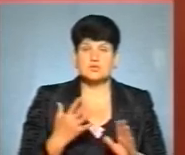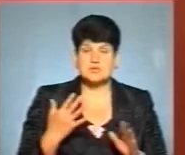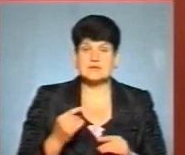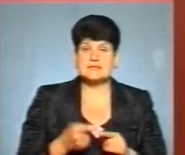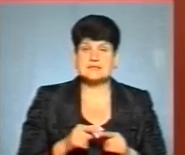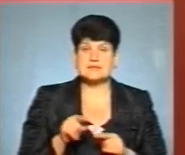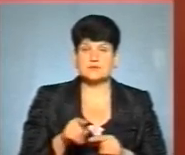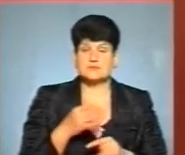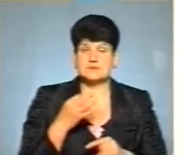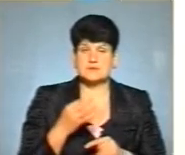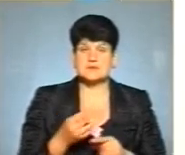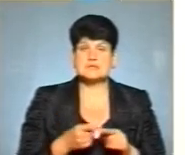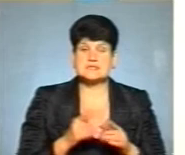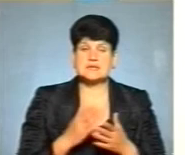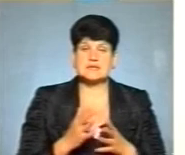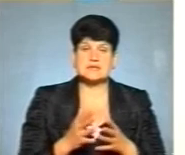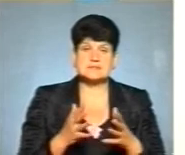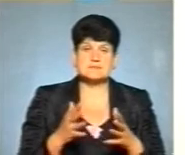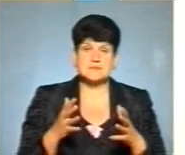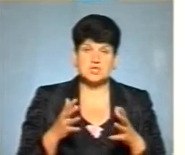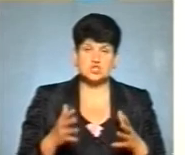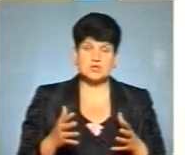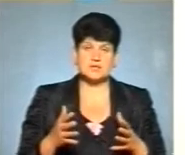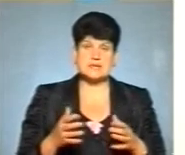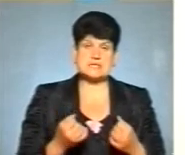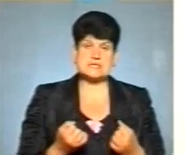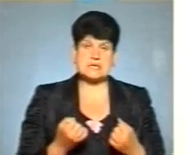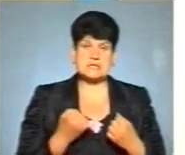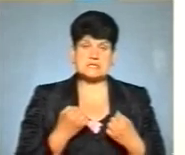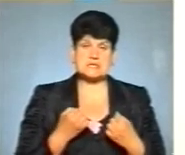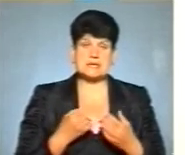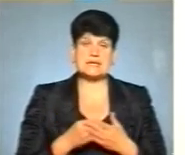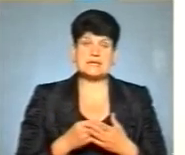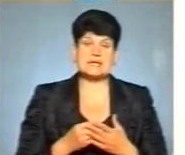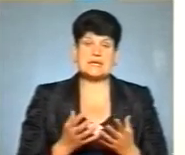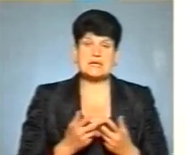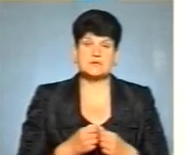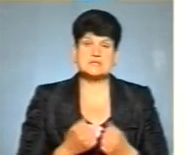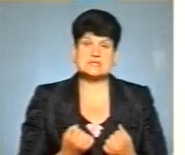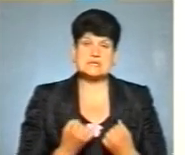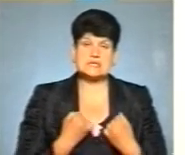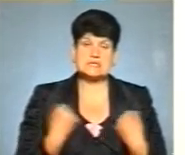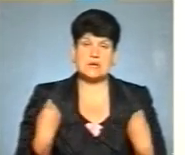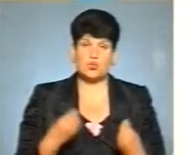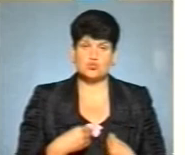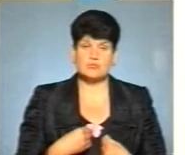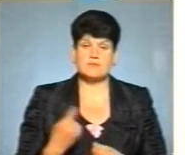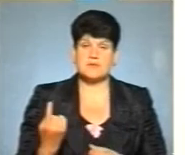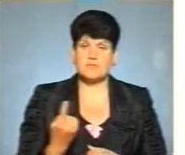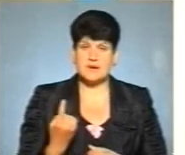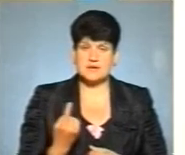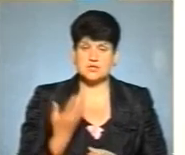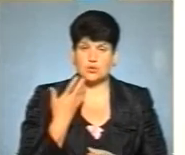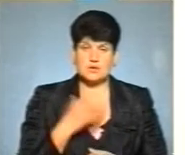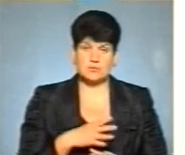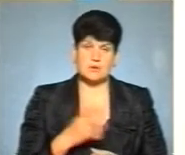що ви назвали, це є збільшення, збільшення захисних, кількості захисних костюмів. Ми вже вперше, коли у нас була перша